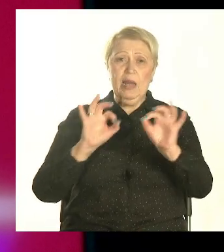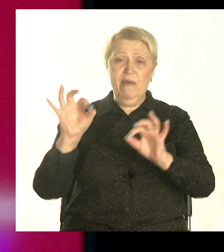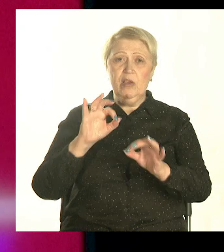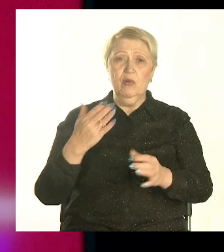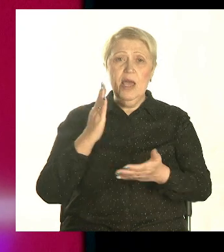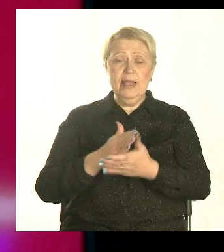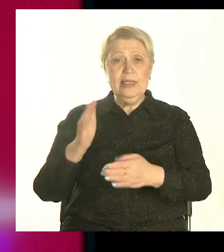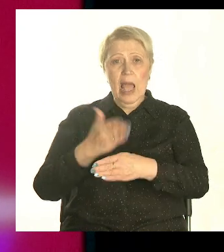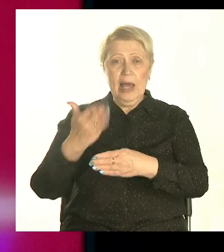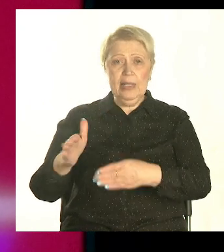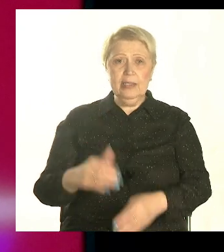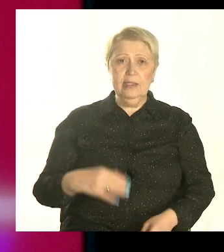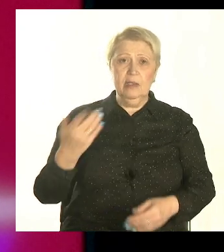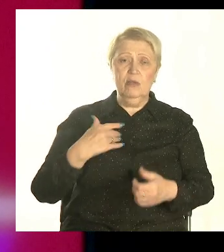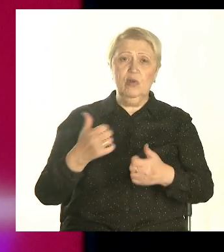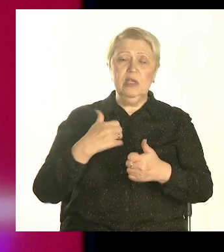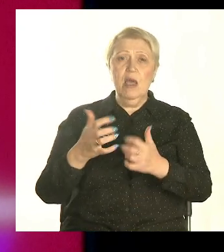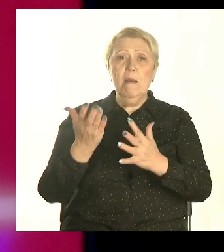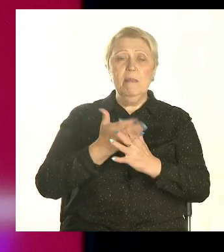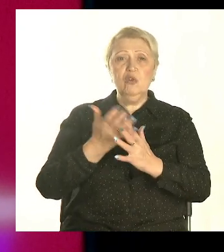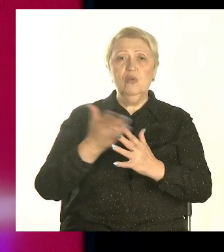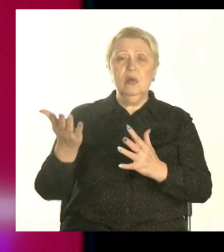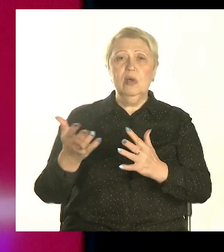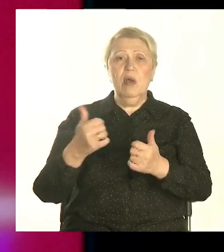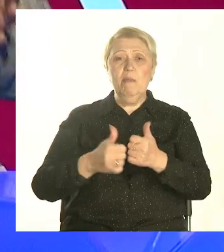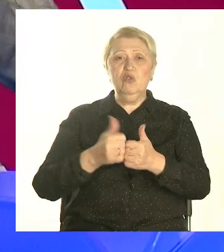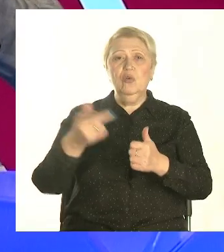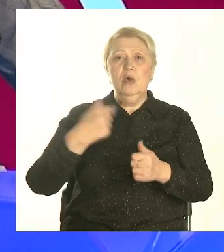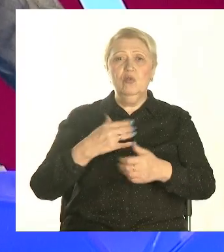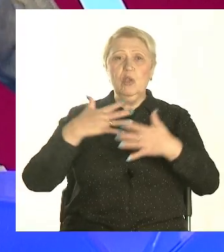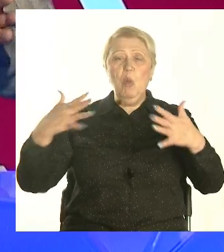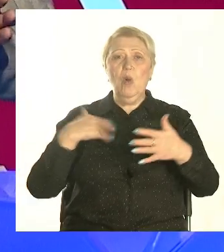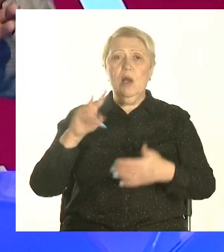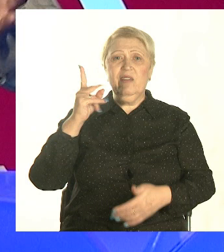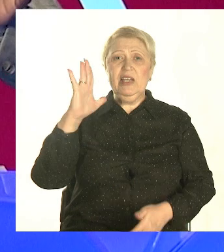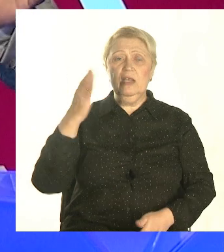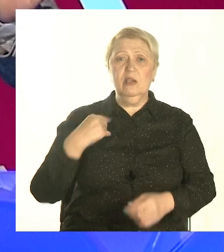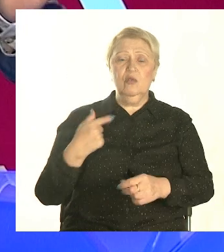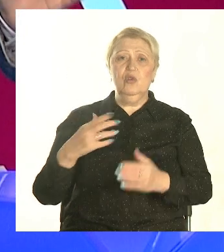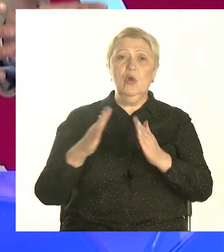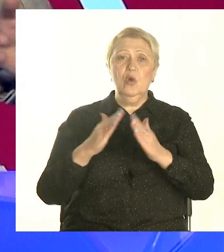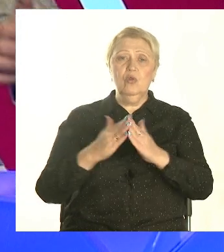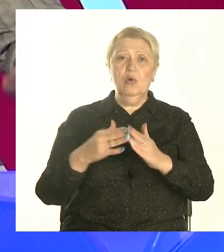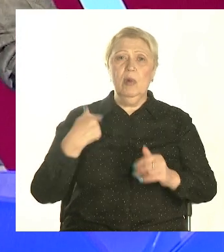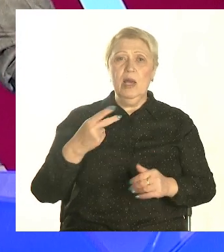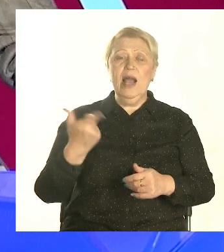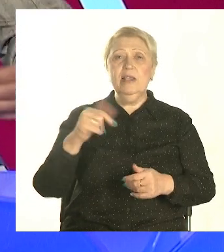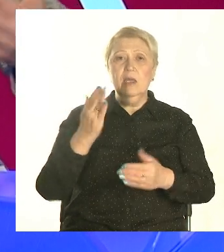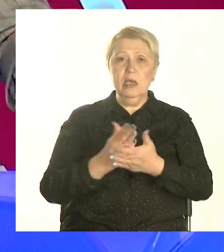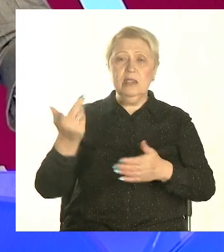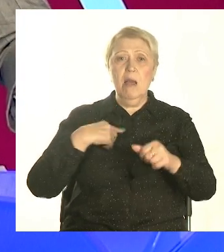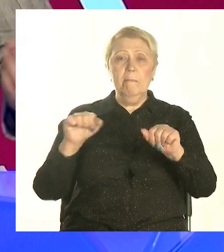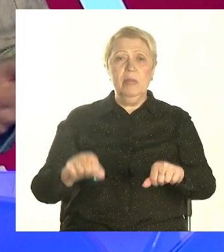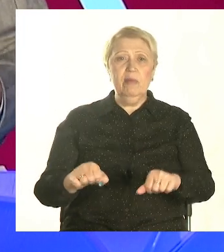разница между... Допустим, многоквартирный дом, где есть трубопровод, и домом,